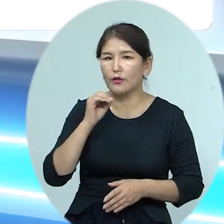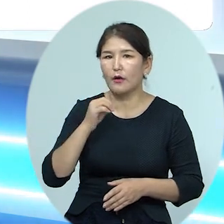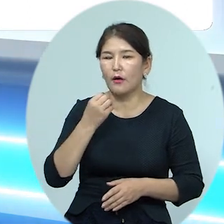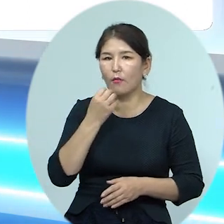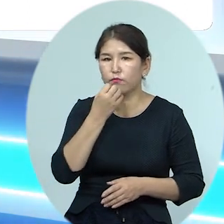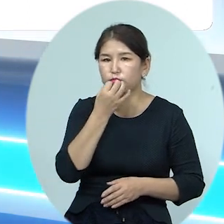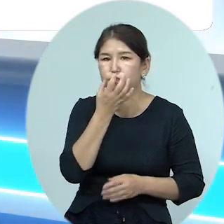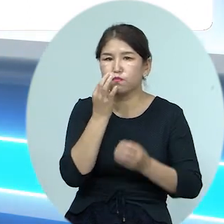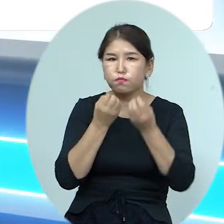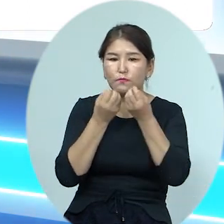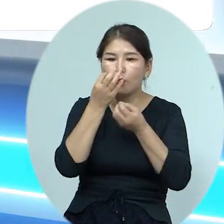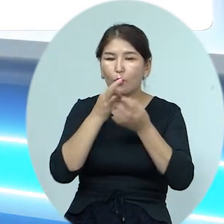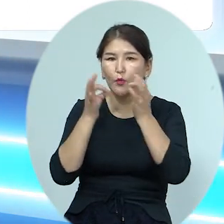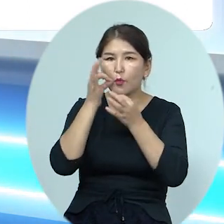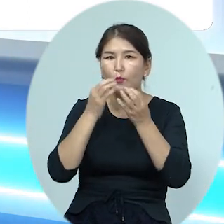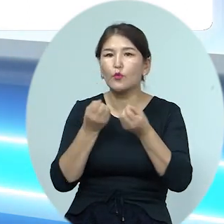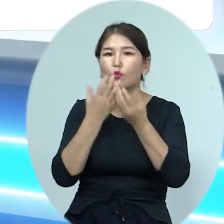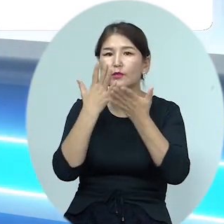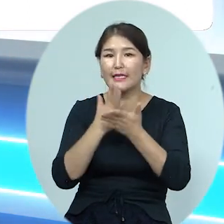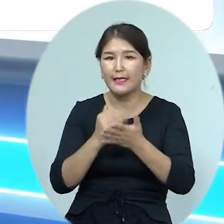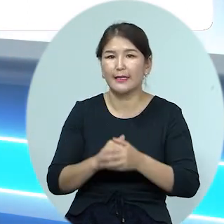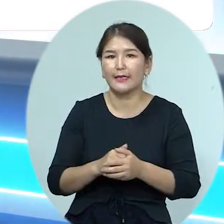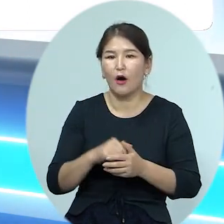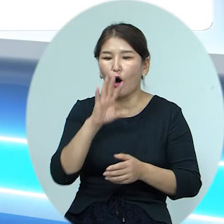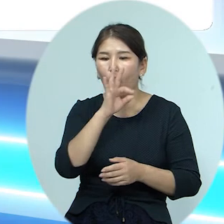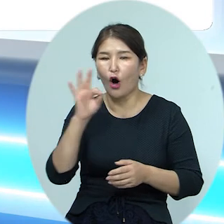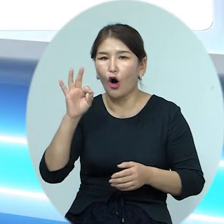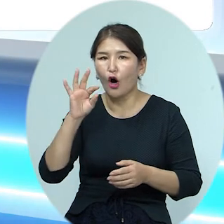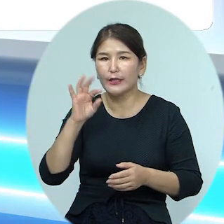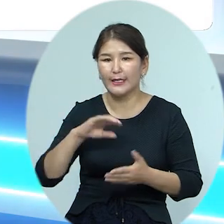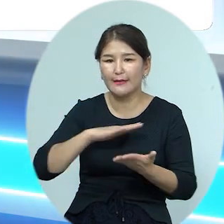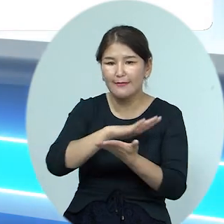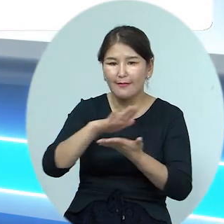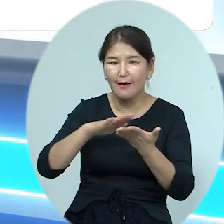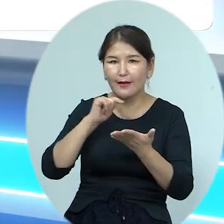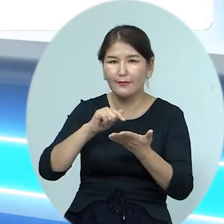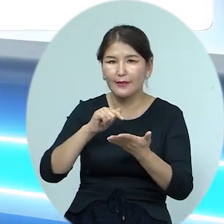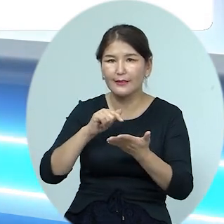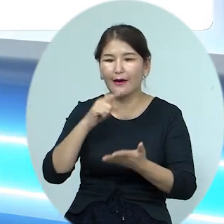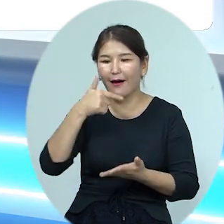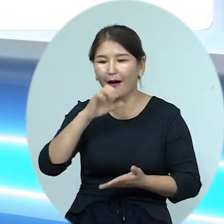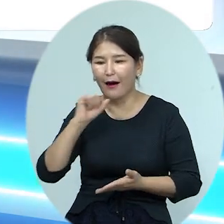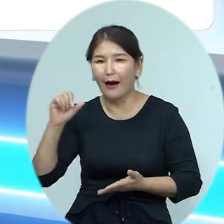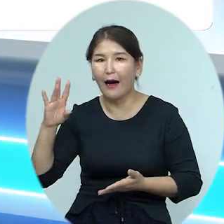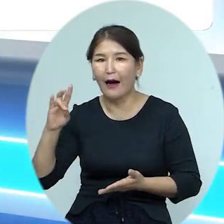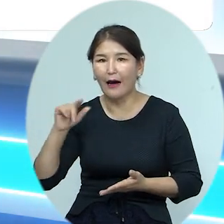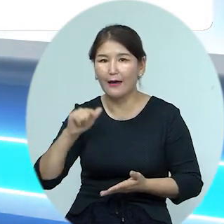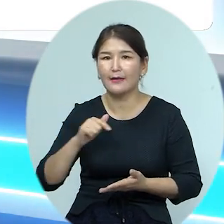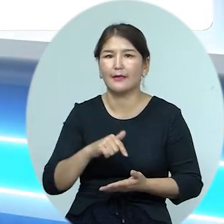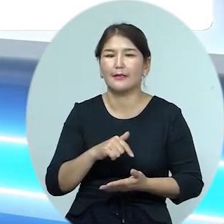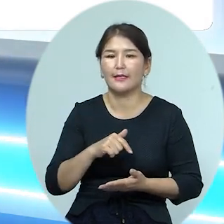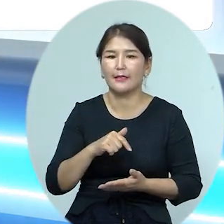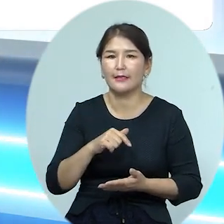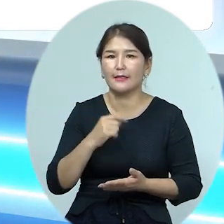ихээр хөөсрөлтийг бий болгодог. За, мөнооны найрлаган дах одоо сэнгэнүүлэх гааны нөлөөгөөр хүүхдийн амны